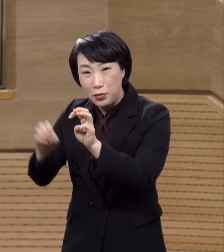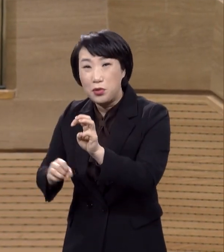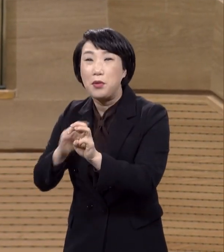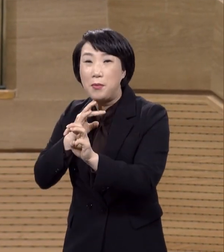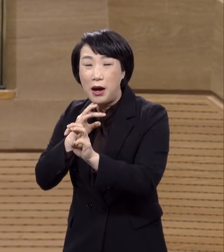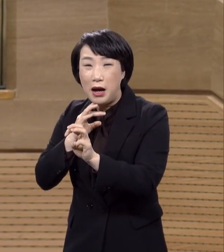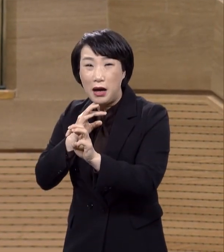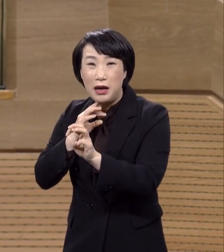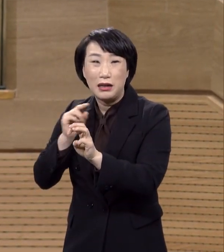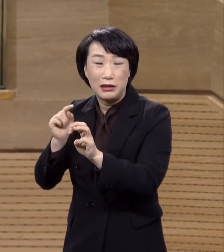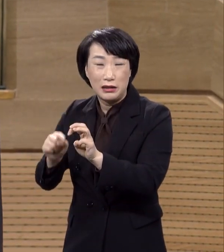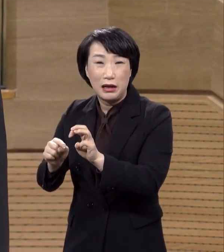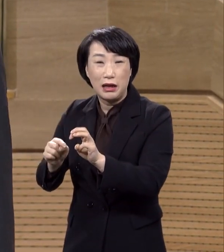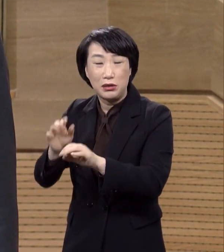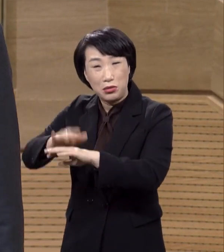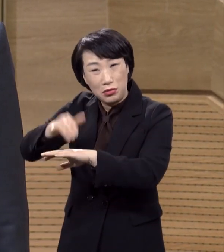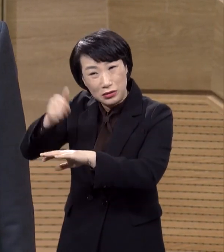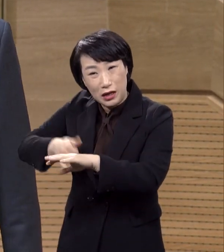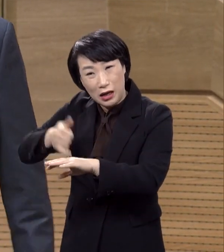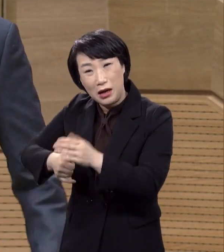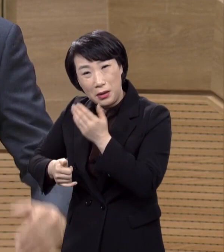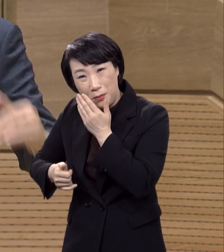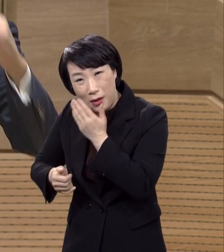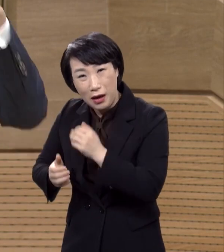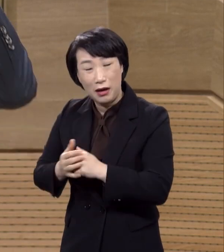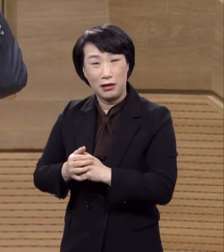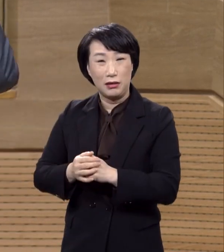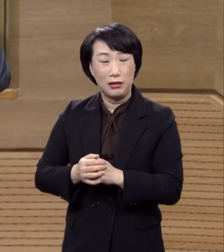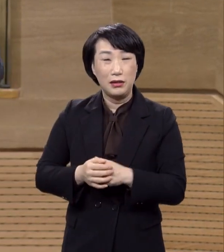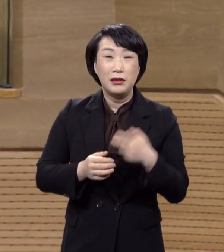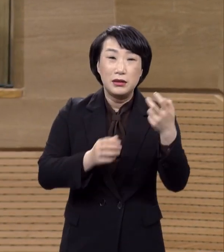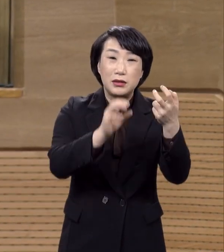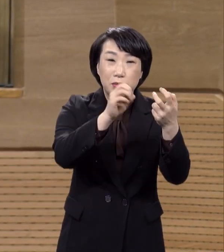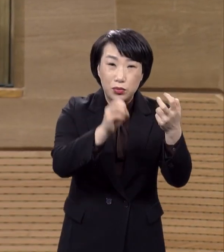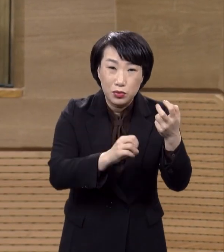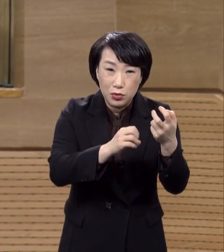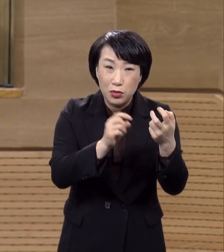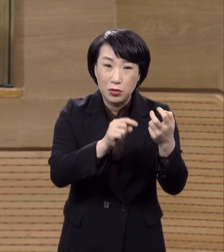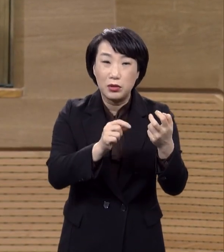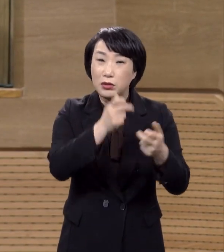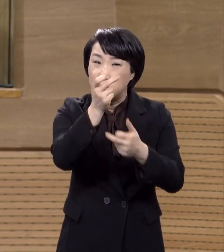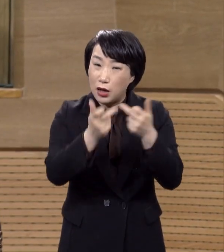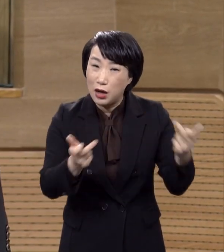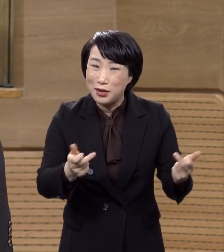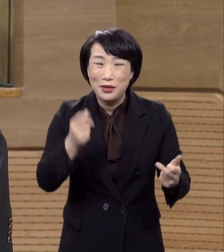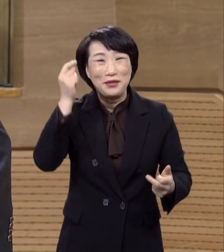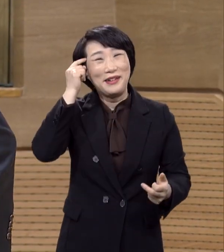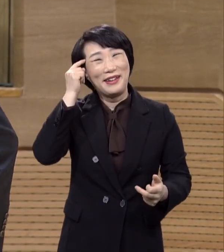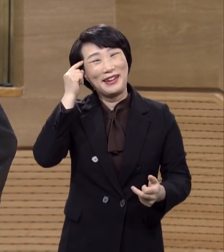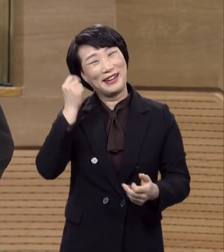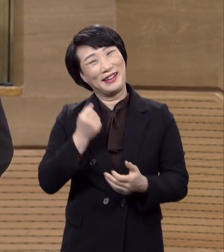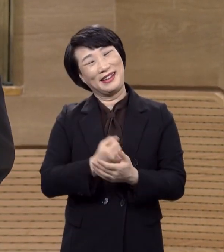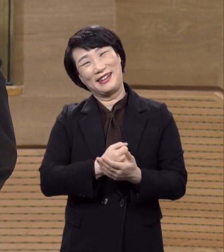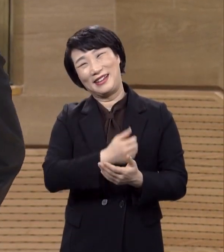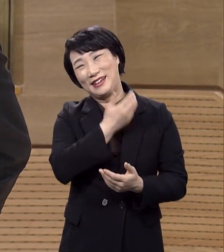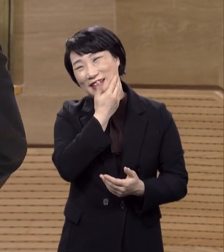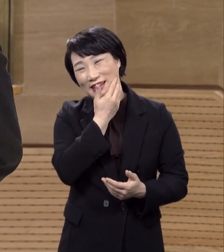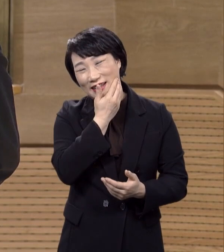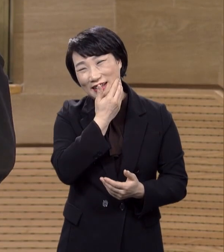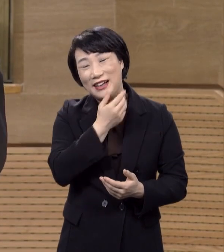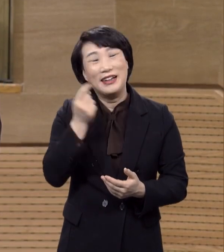30%만 이 농사 지을 수 있는 곳이고 70%가 산인가? 이런